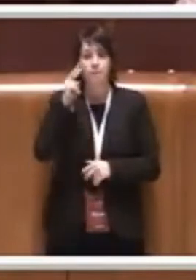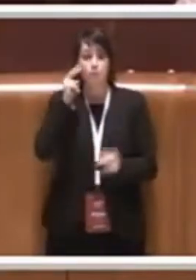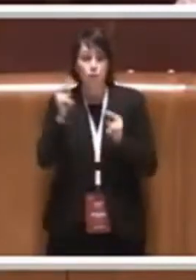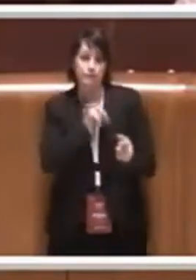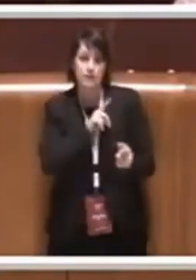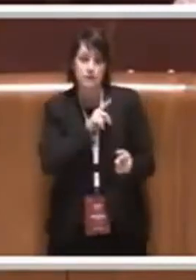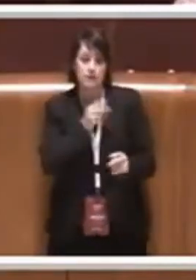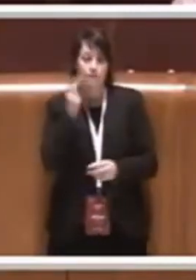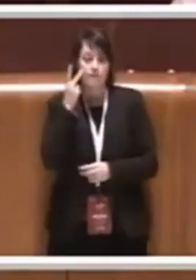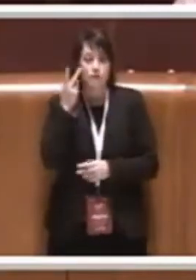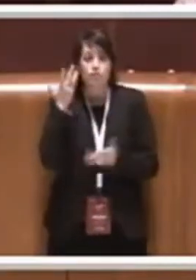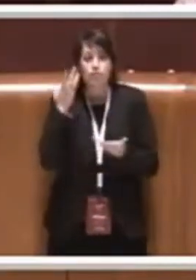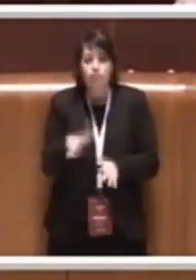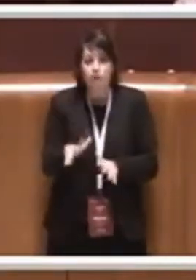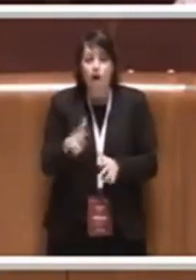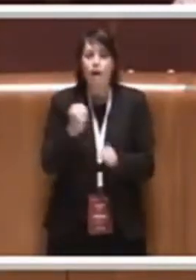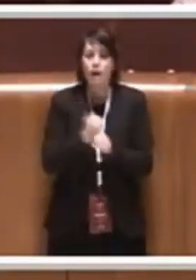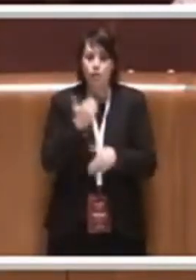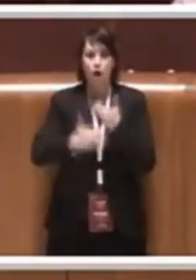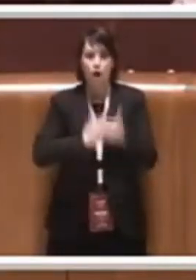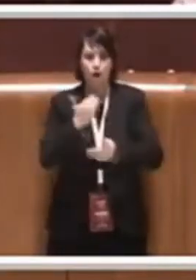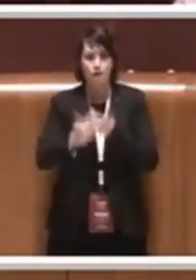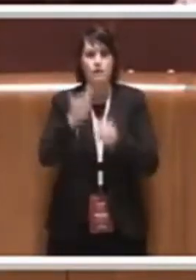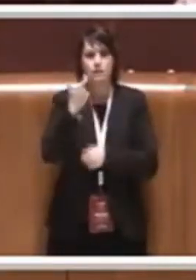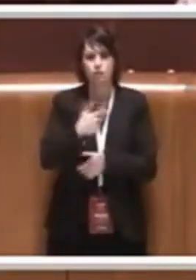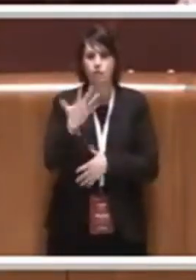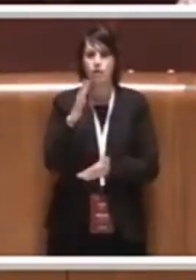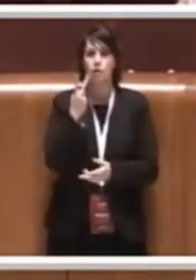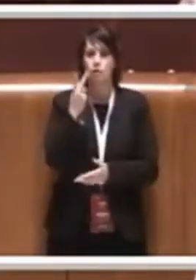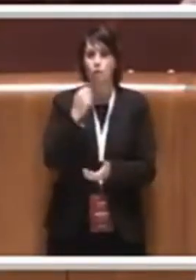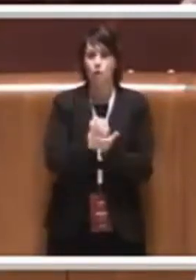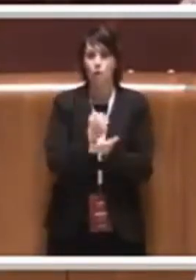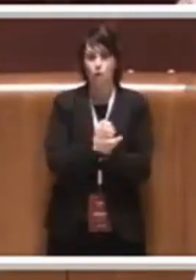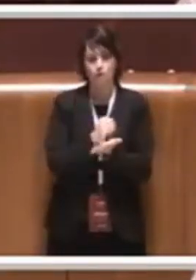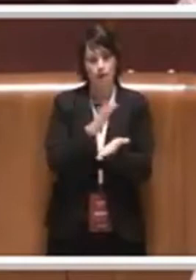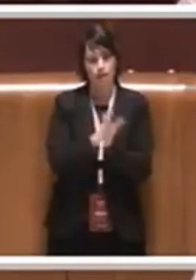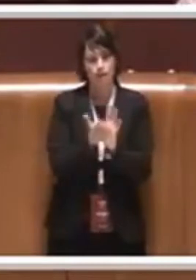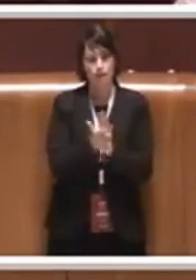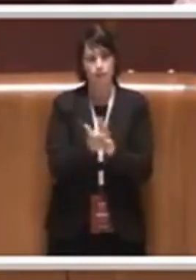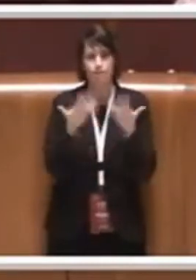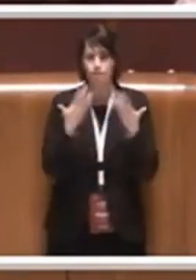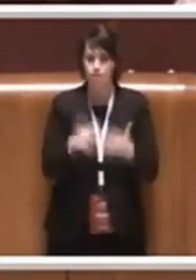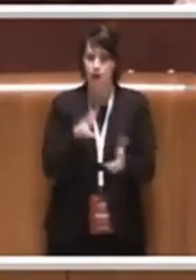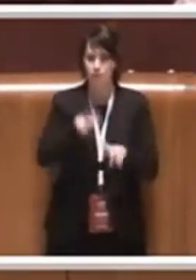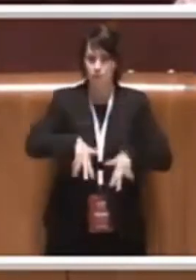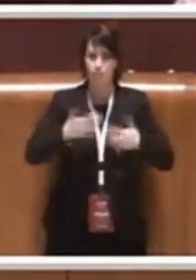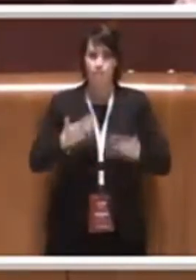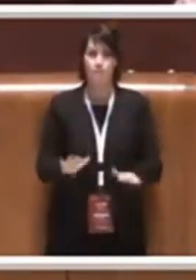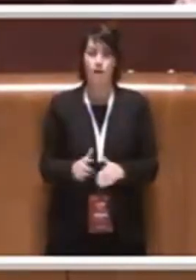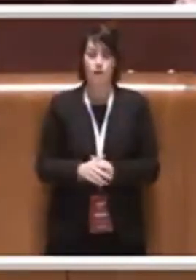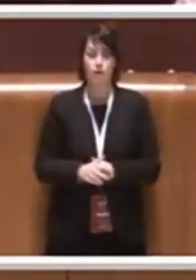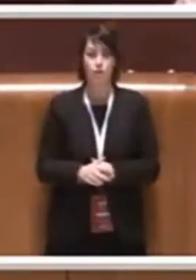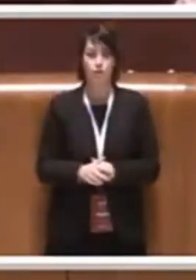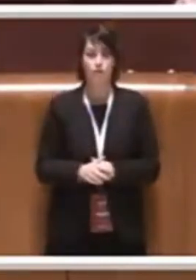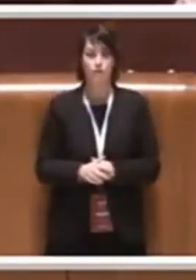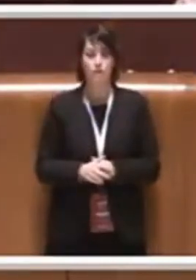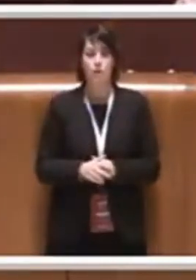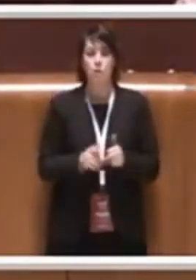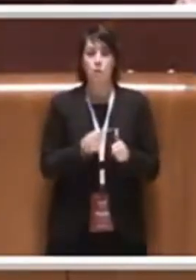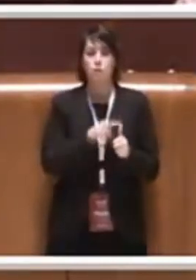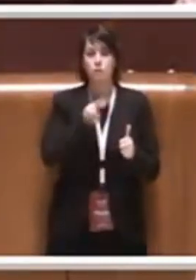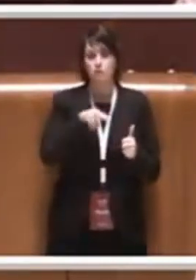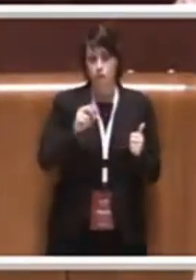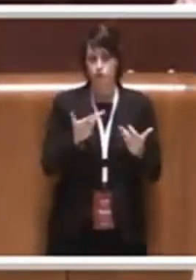approvati 2 atti di indirizzo che vanno in questa direzione all'interno dell'Assemblea Capitolina nel